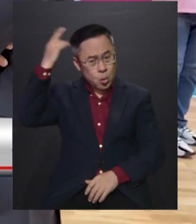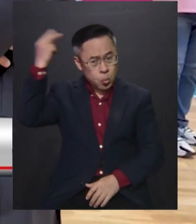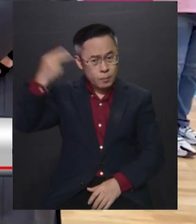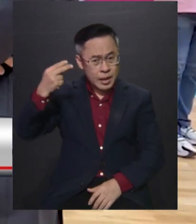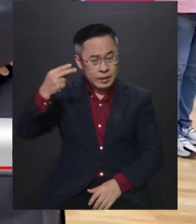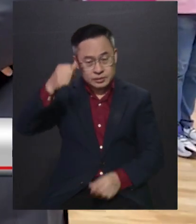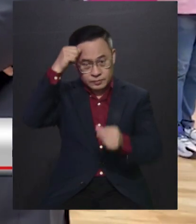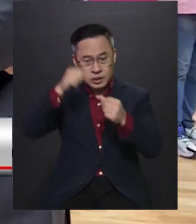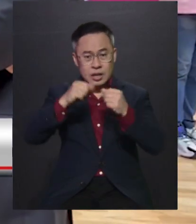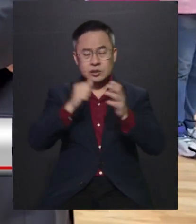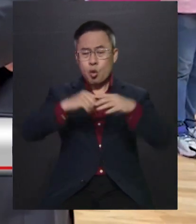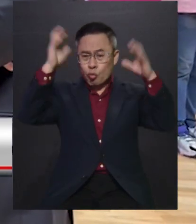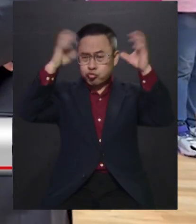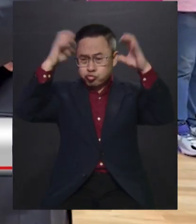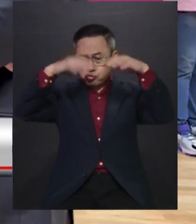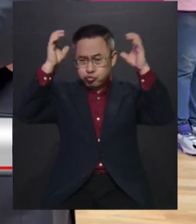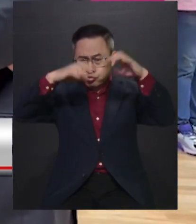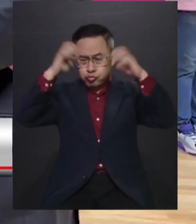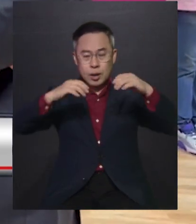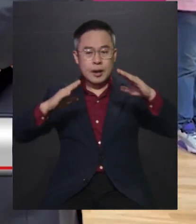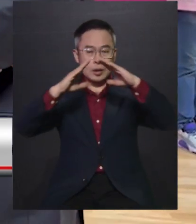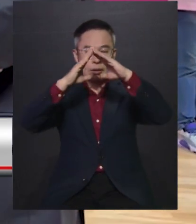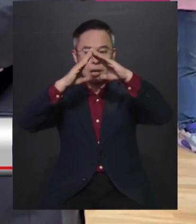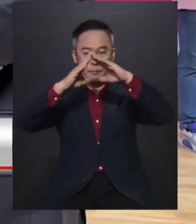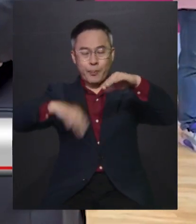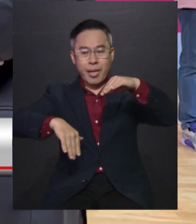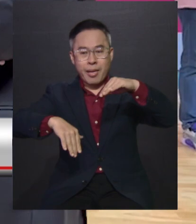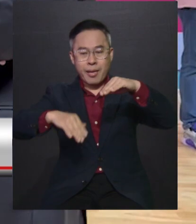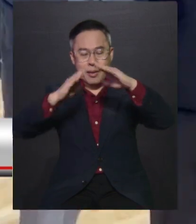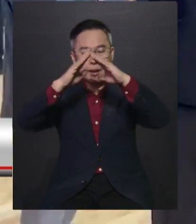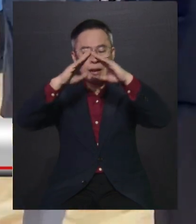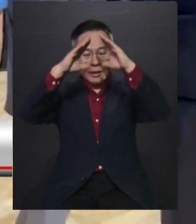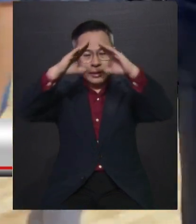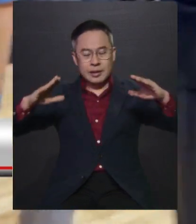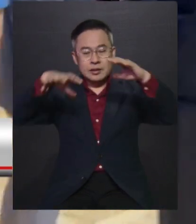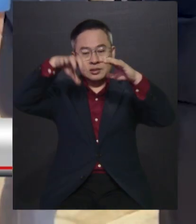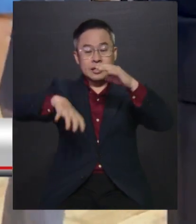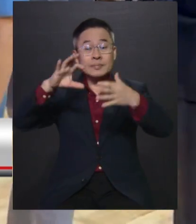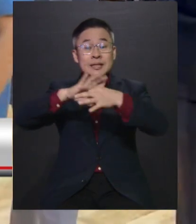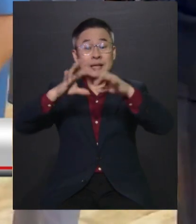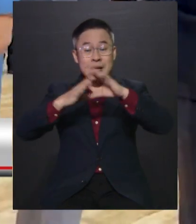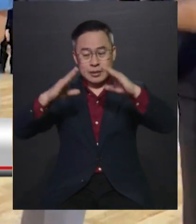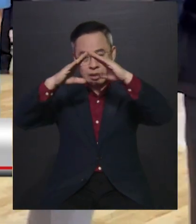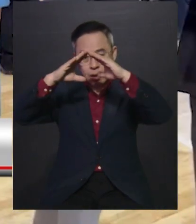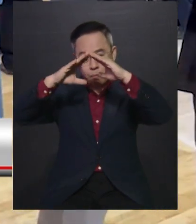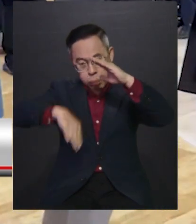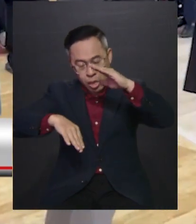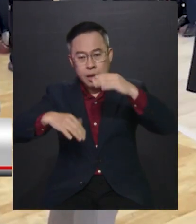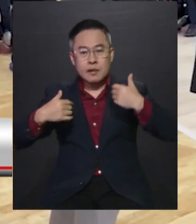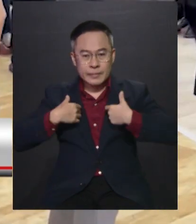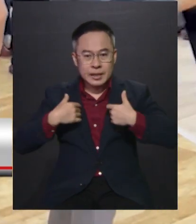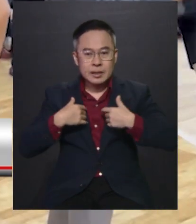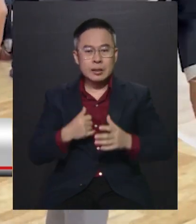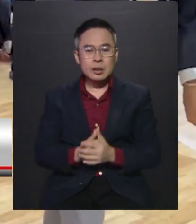ที่มันตกลงมาอย่างหนัก ค ือเหตุการณ์นี้มันเกิดขึ้นในวันที่3ตุลาคมตอนประมาณ5โมงเย็นนะคะแล้วในวันนั้นเนี่ยมันจะมีพิธี